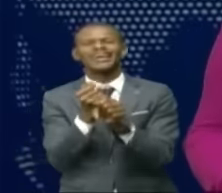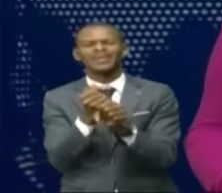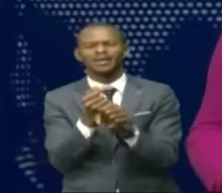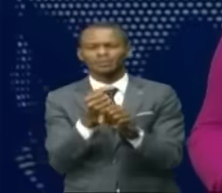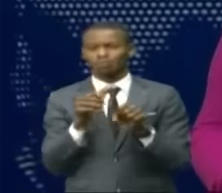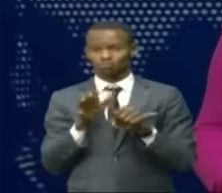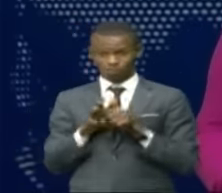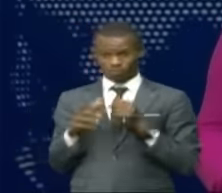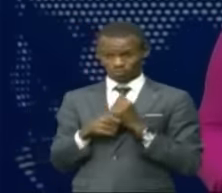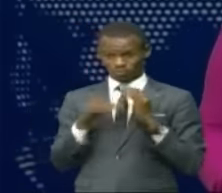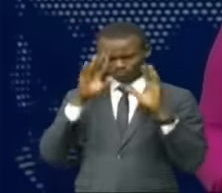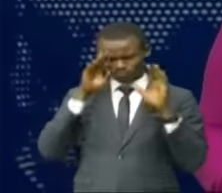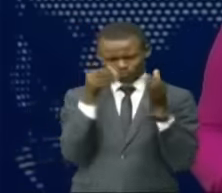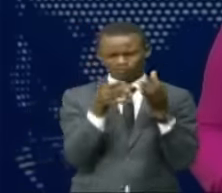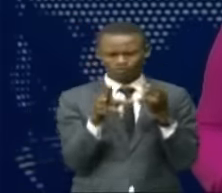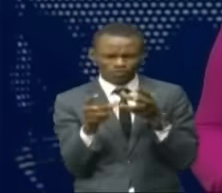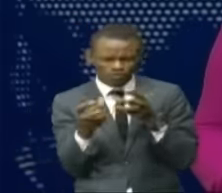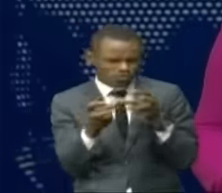nous voulons mettre